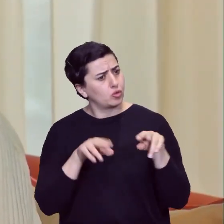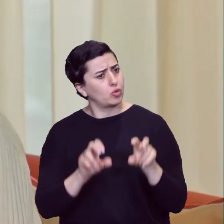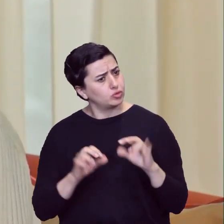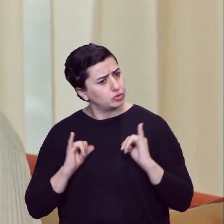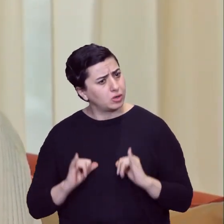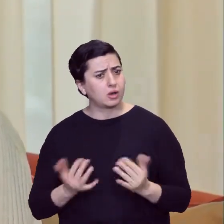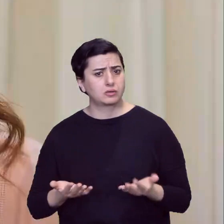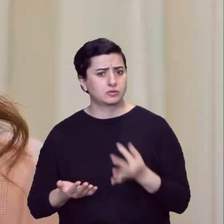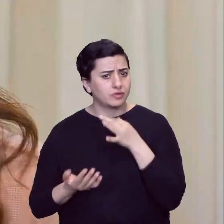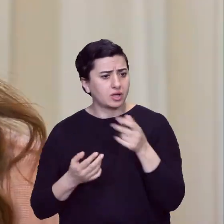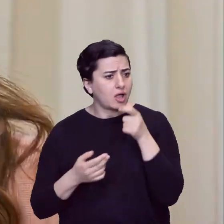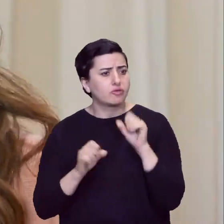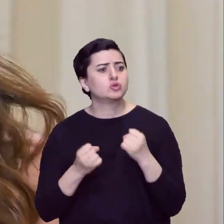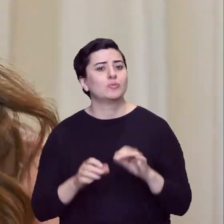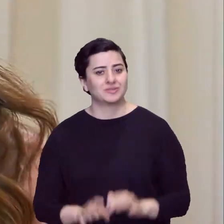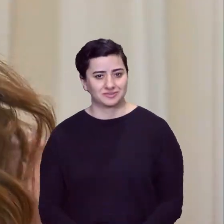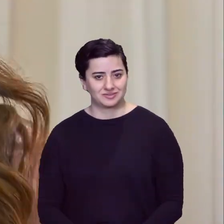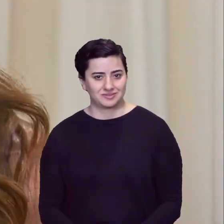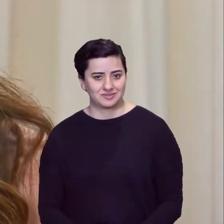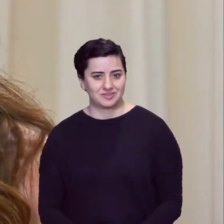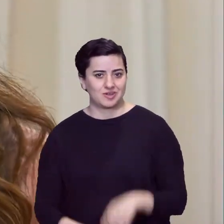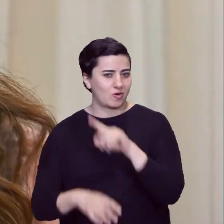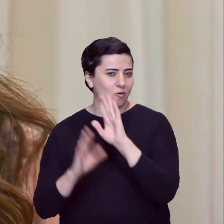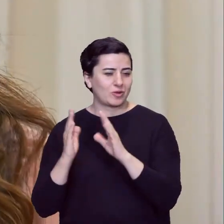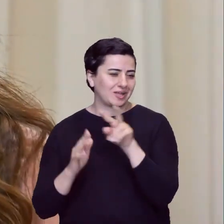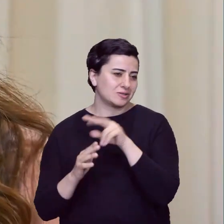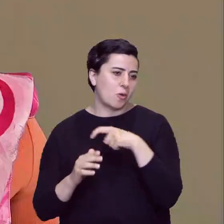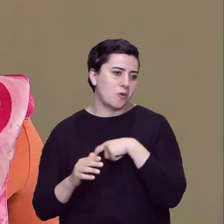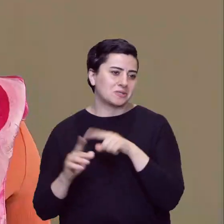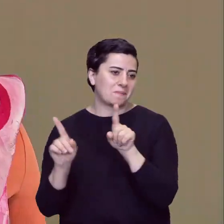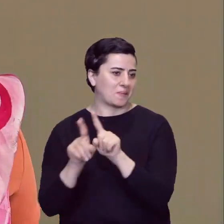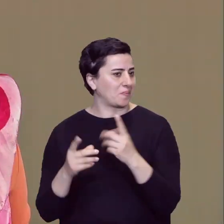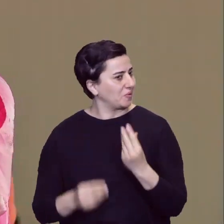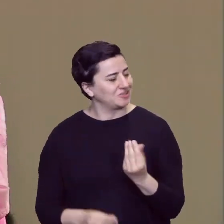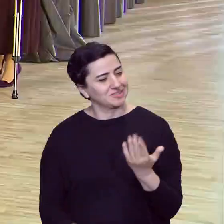geçin siz, kahveniz soğumasın. Evet evet, odada baş başa içeceklermiş.